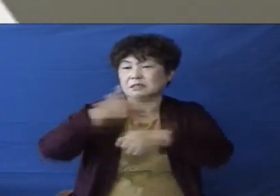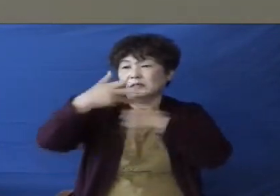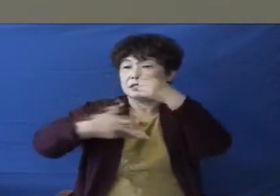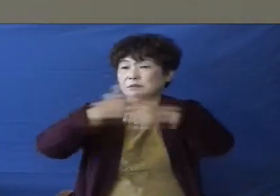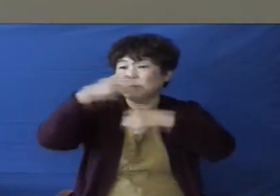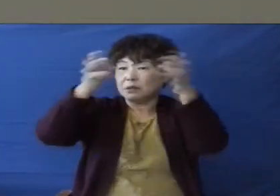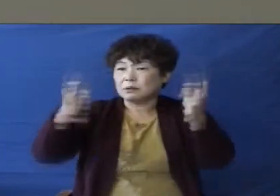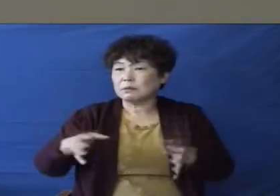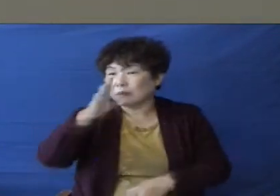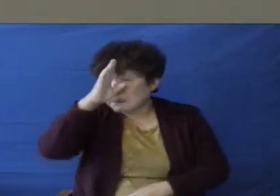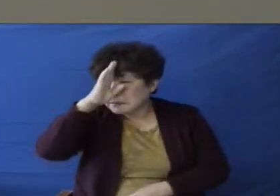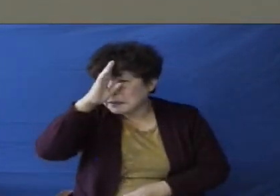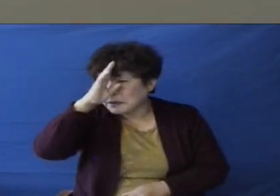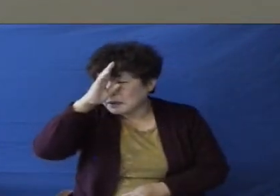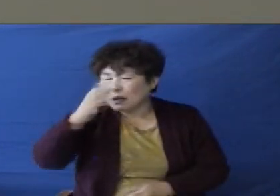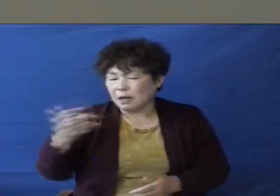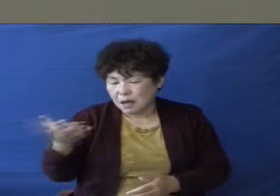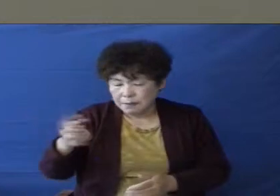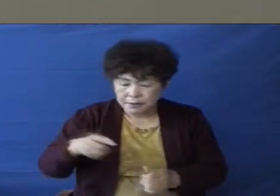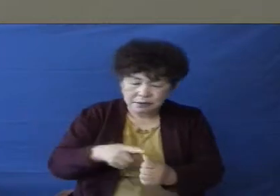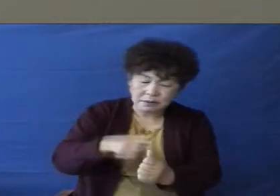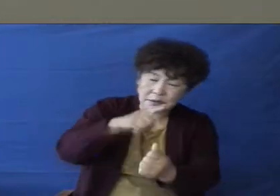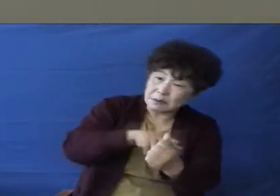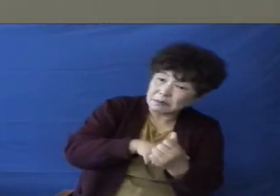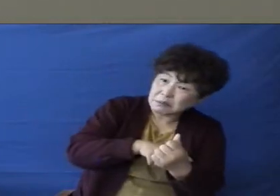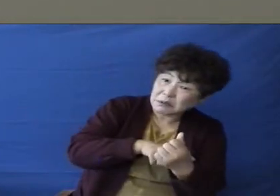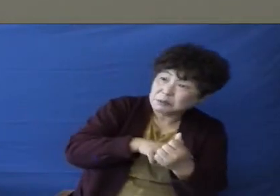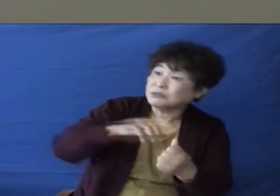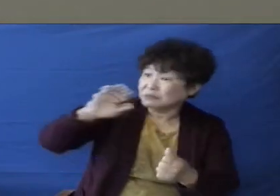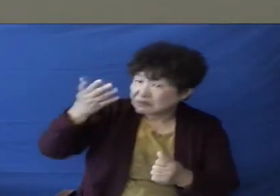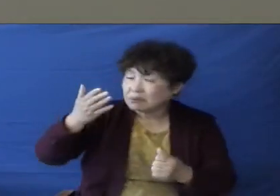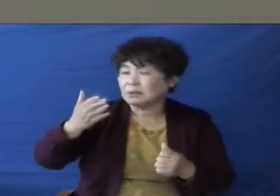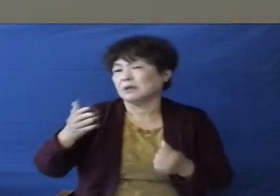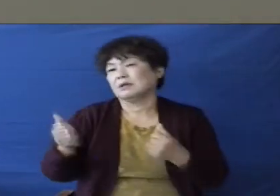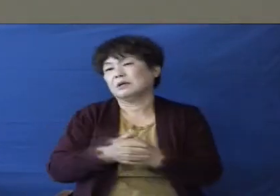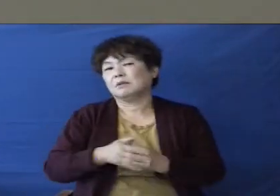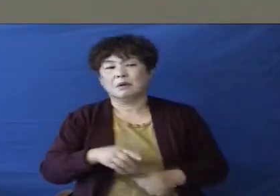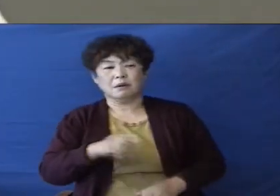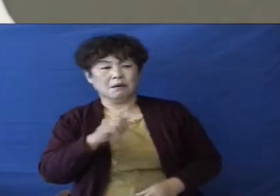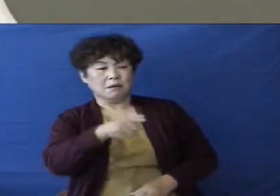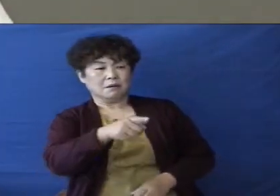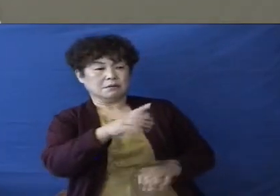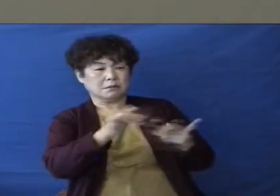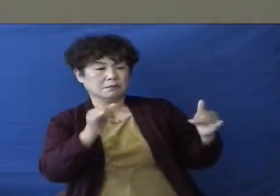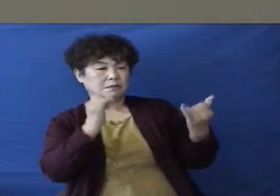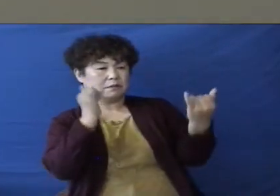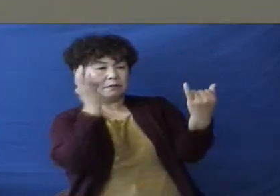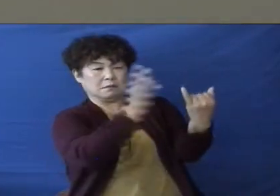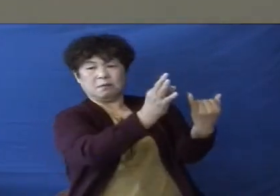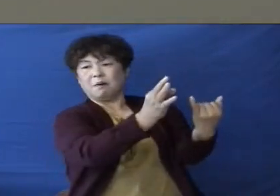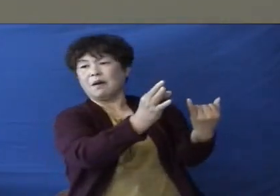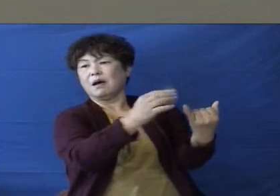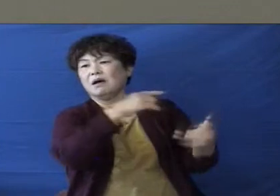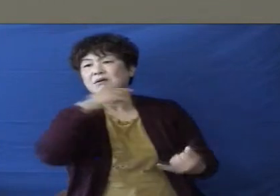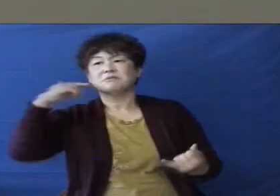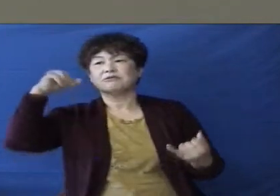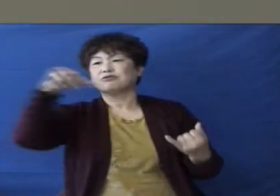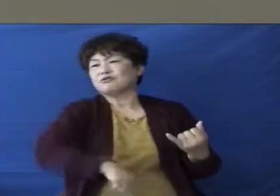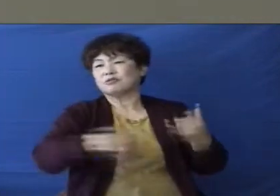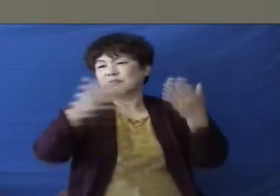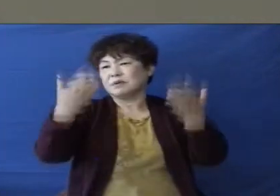일반인들이 볼 땐 이어 자는 보통 저주받은 여자가 아닌 거예요 그런데 이 여자는 지금 어디에 있어요